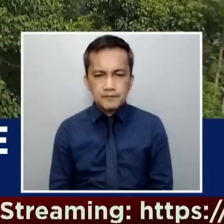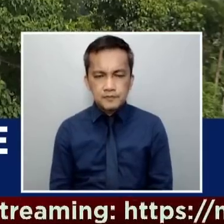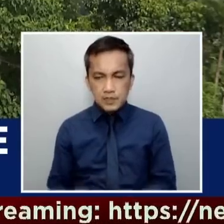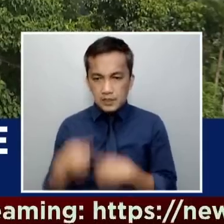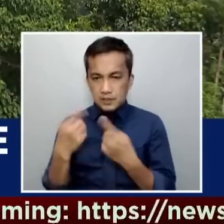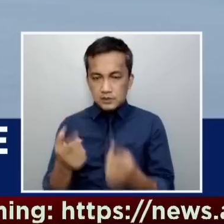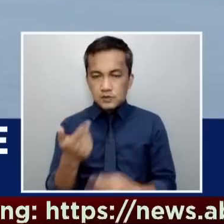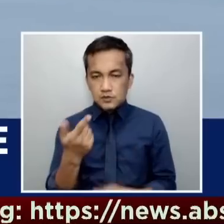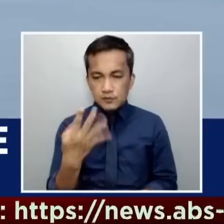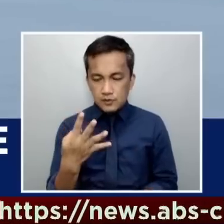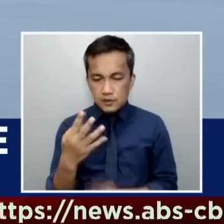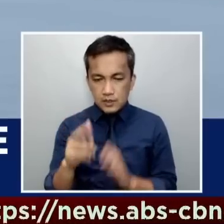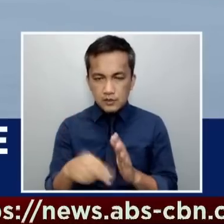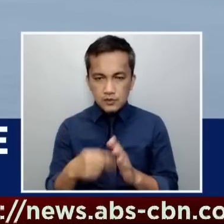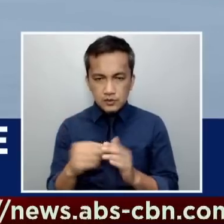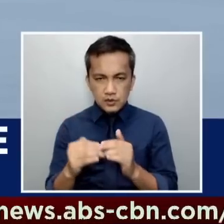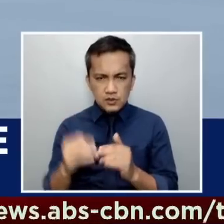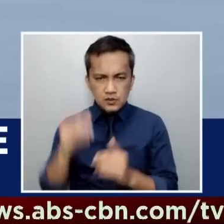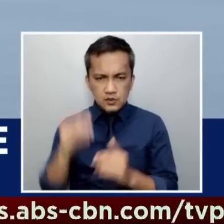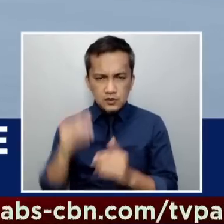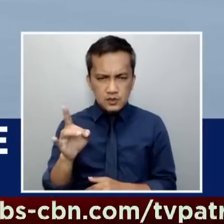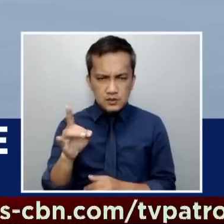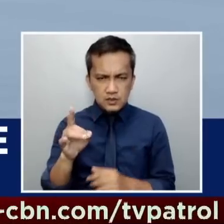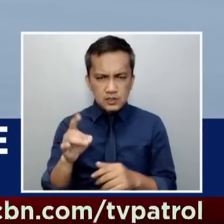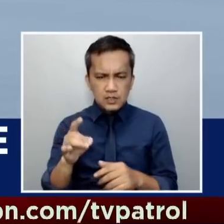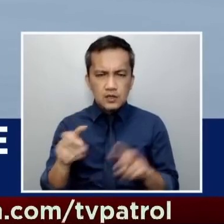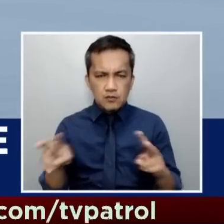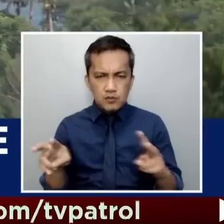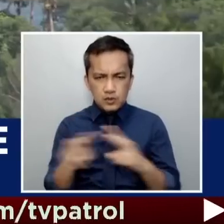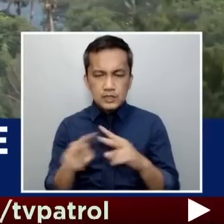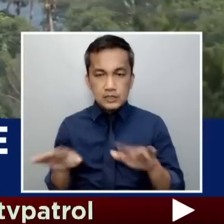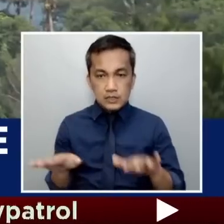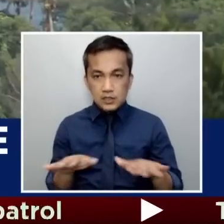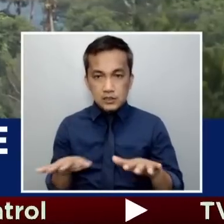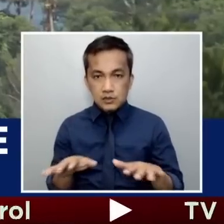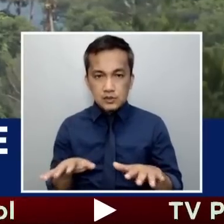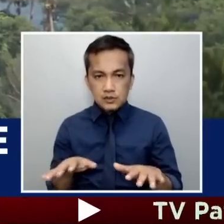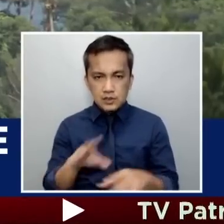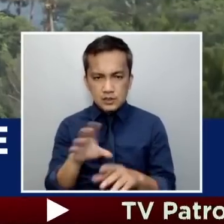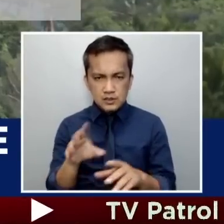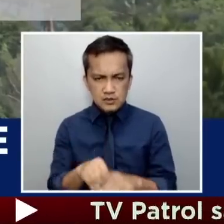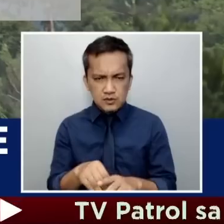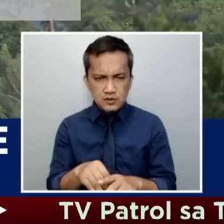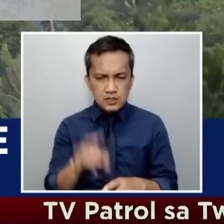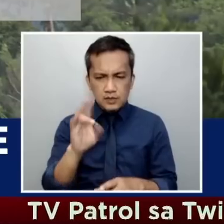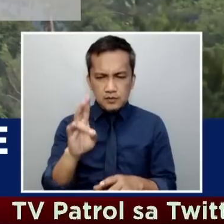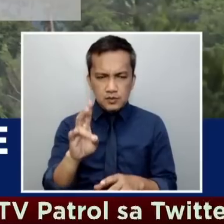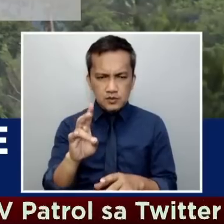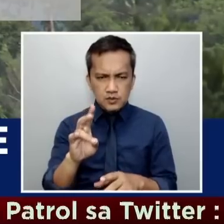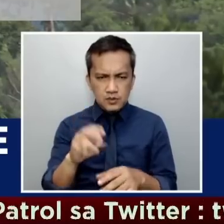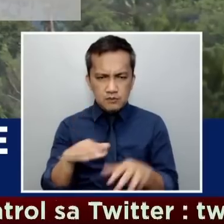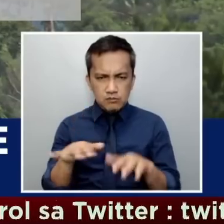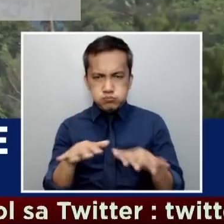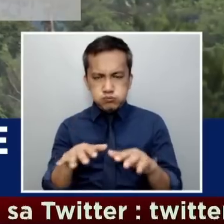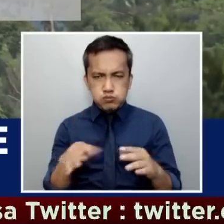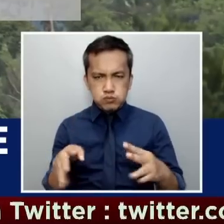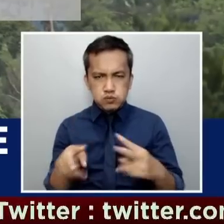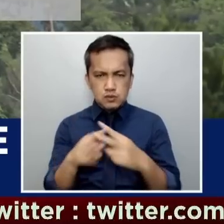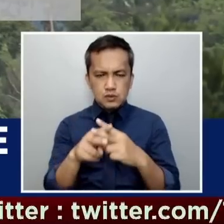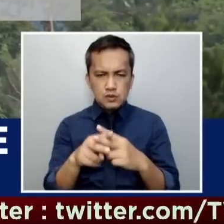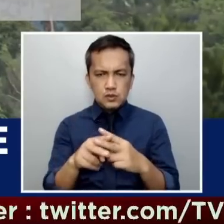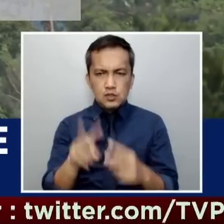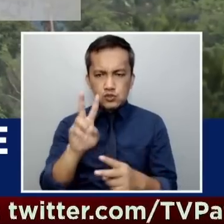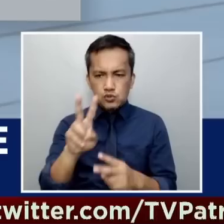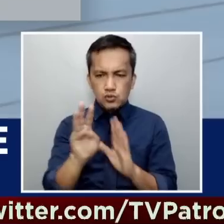na oras, tumaas na 28 ang naitalang volcanic earthquakes, kabilang dito ang 7 volcanic tremors na may habang 2 minuto